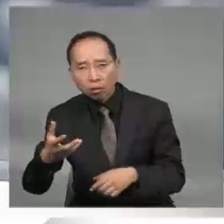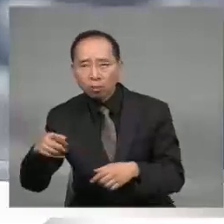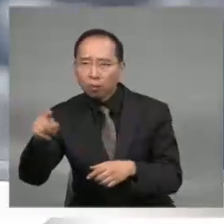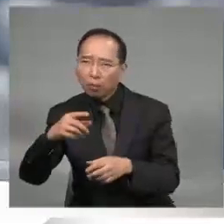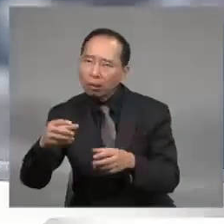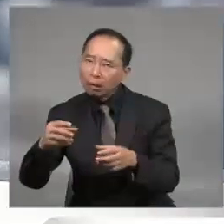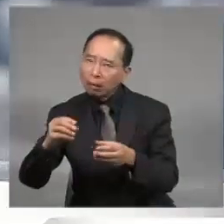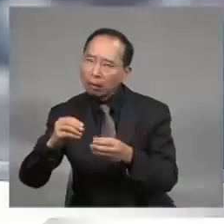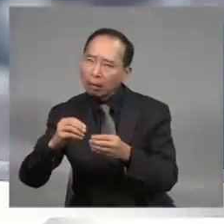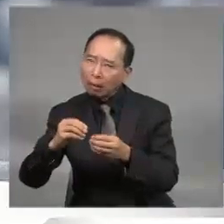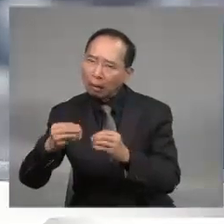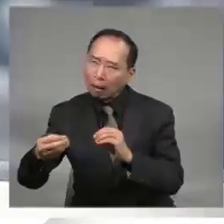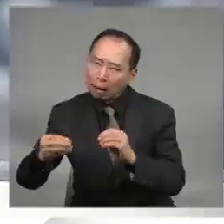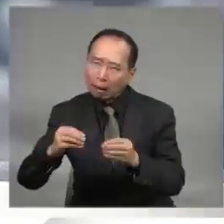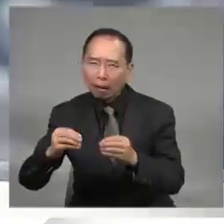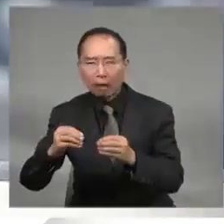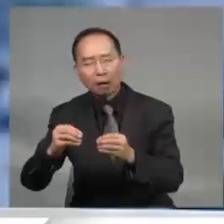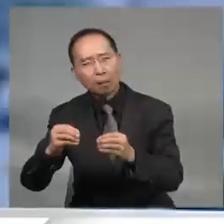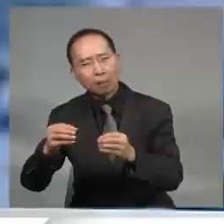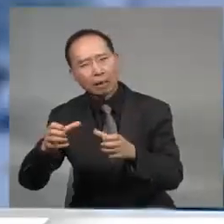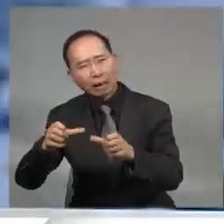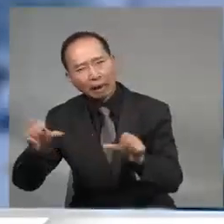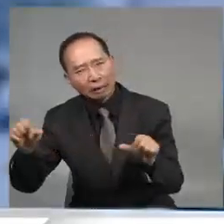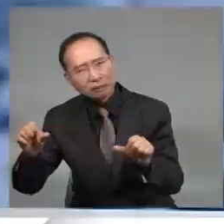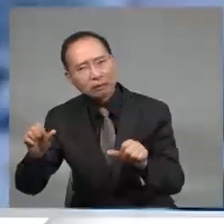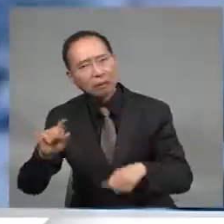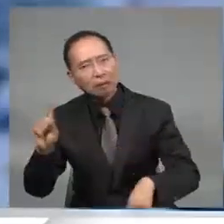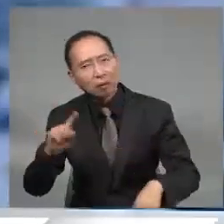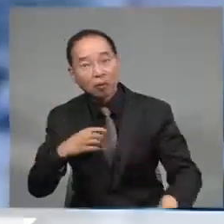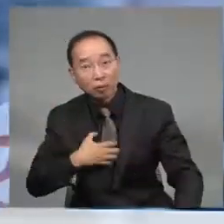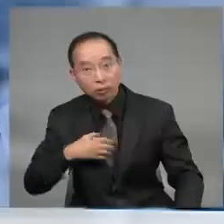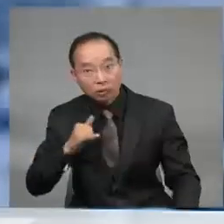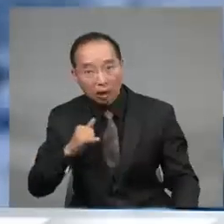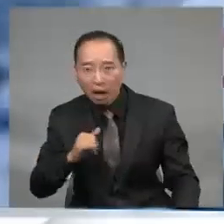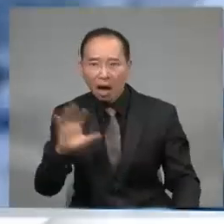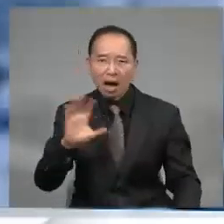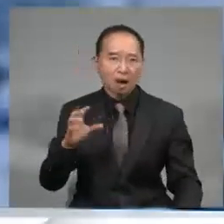계실 것 같은데 어떨까요? 네, 걱정하지 않으셔도 됩니다.